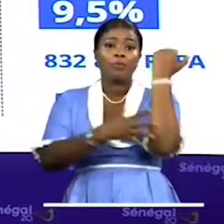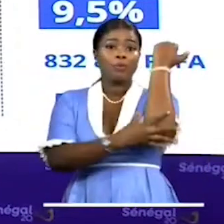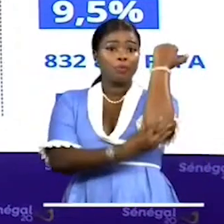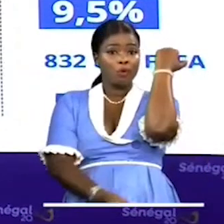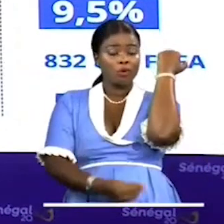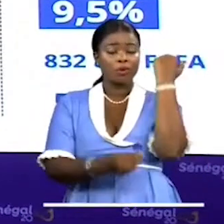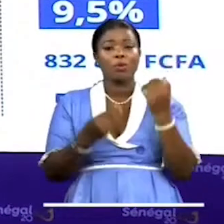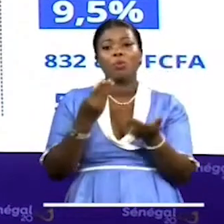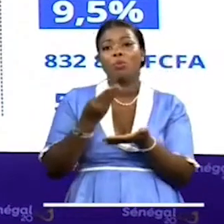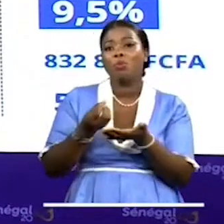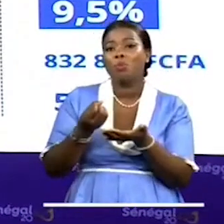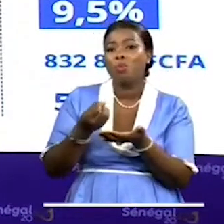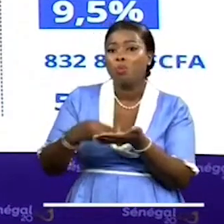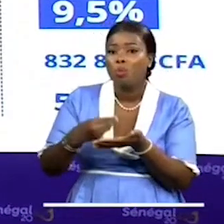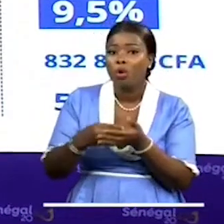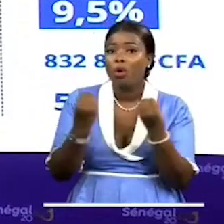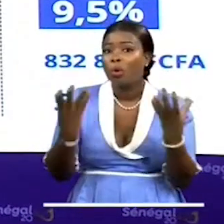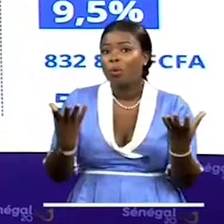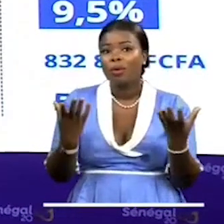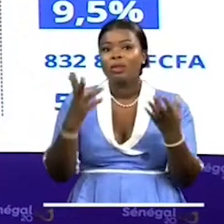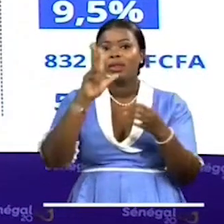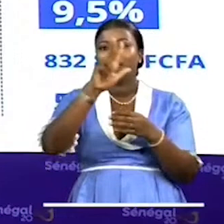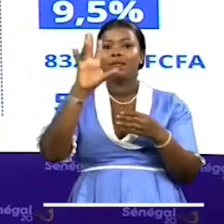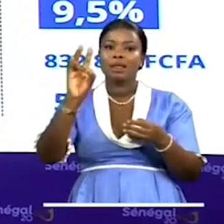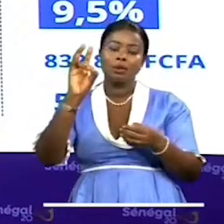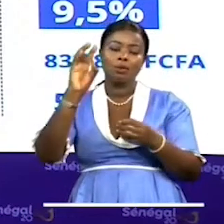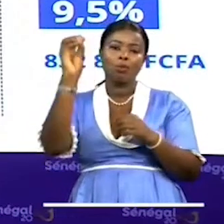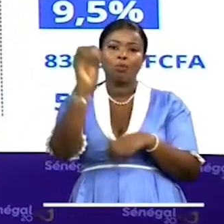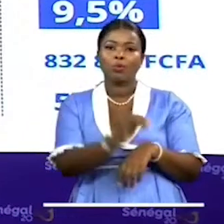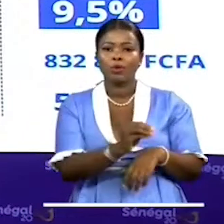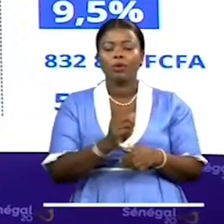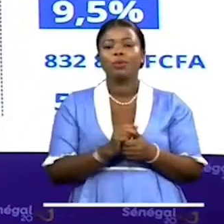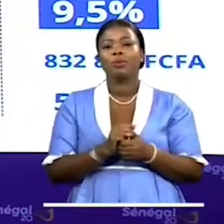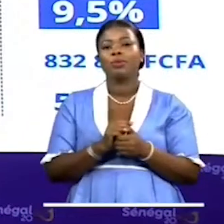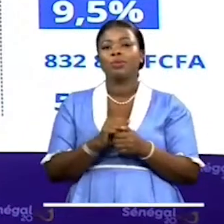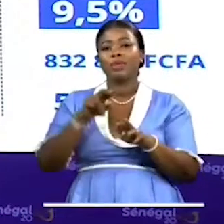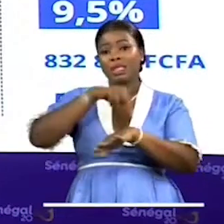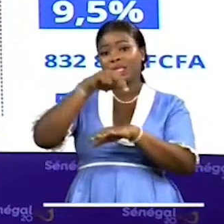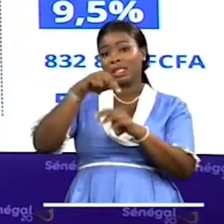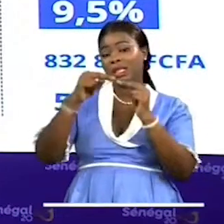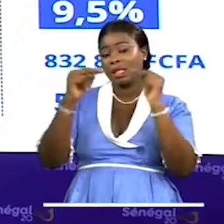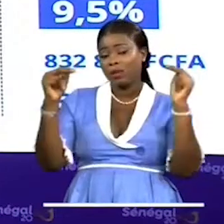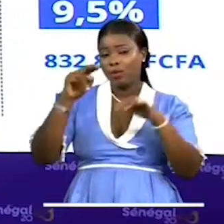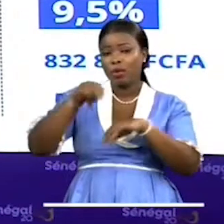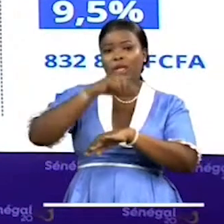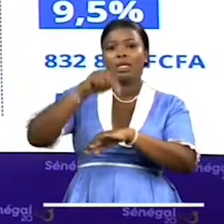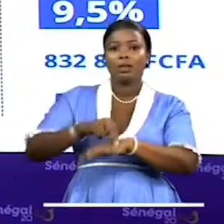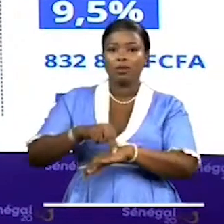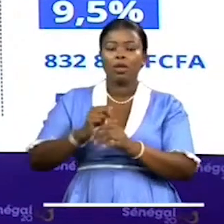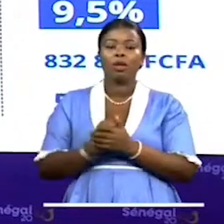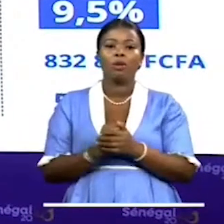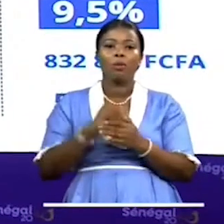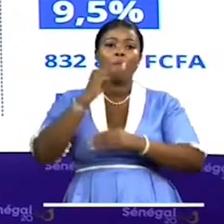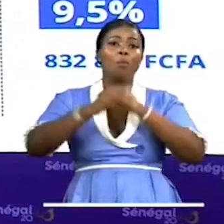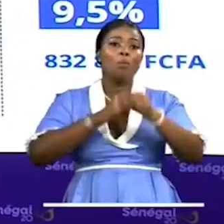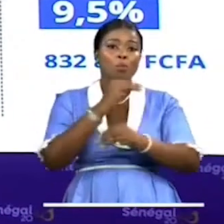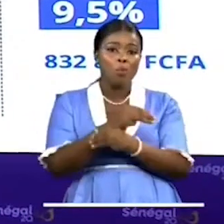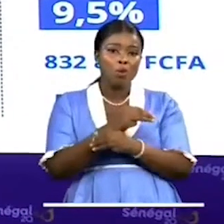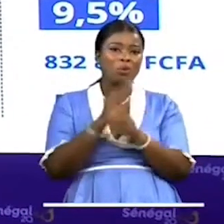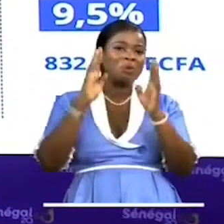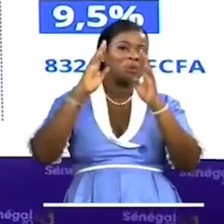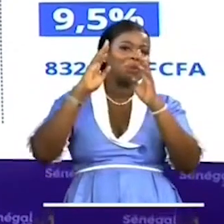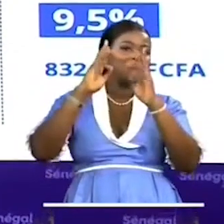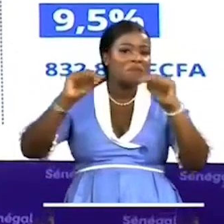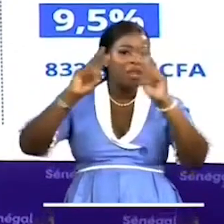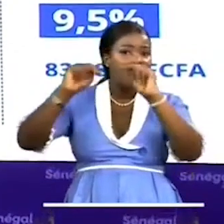monétaire 35 37 % au niveau national 37 % au niveau national et dans le monde rural nous en sommes à plus de 50